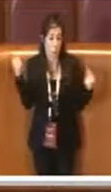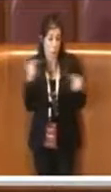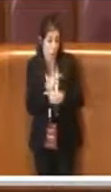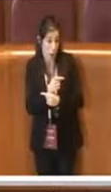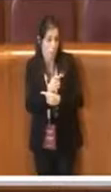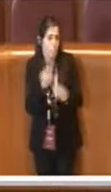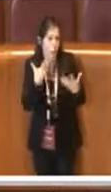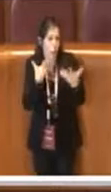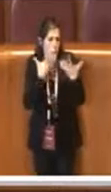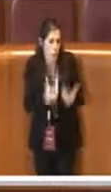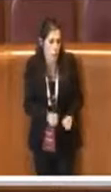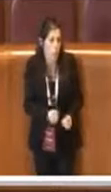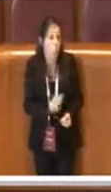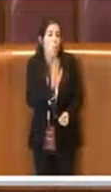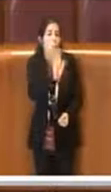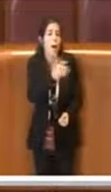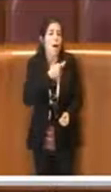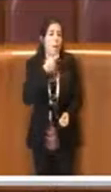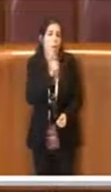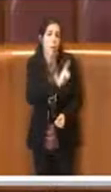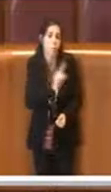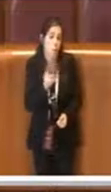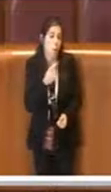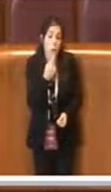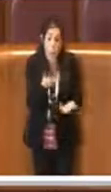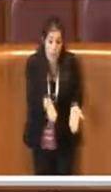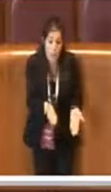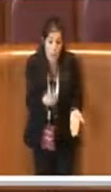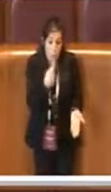anticipo, non lo consentirò. Prego,